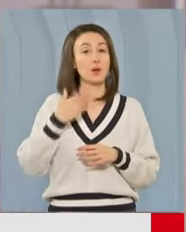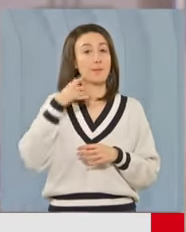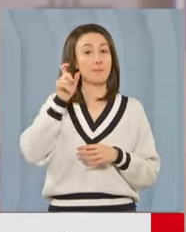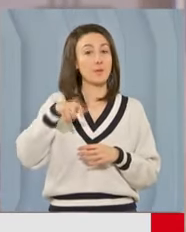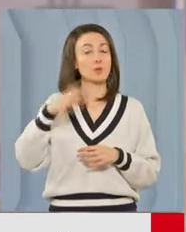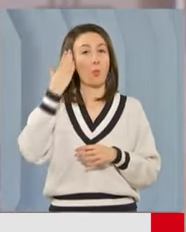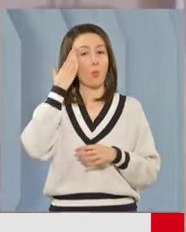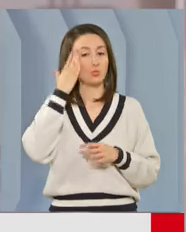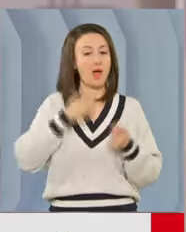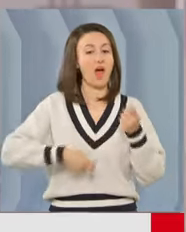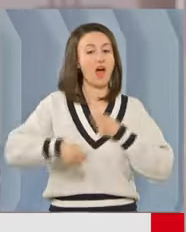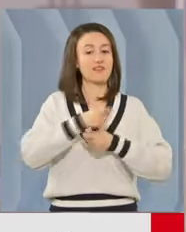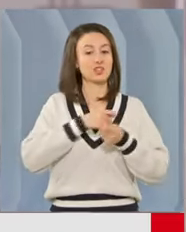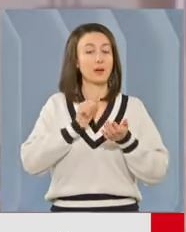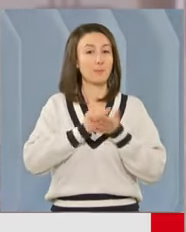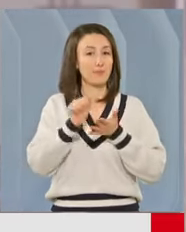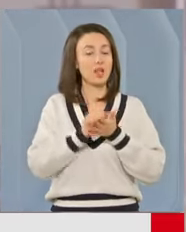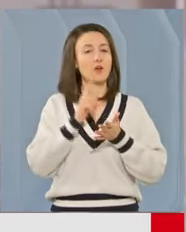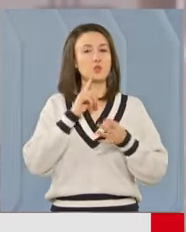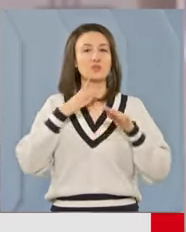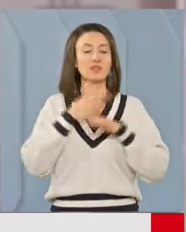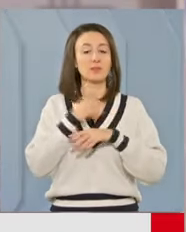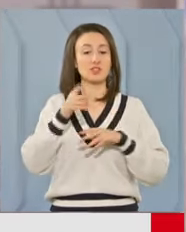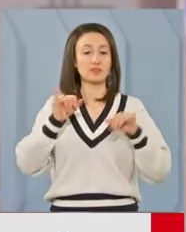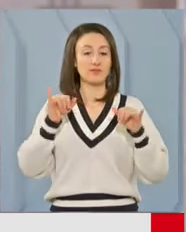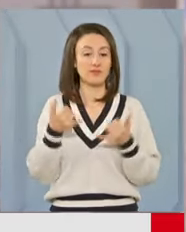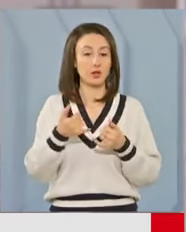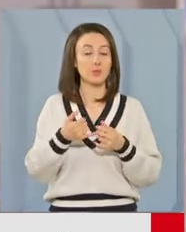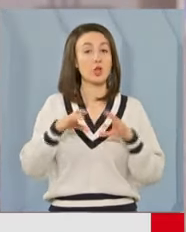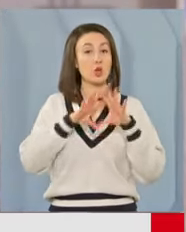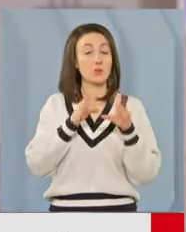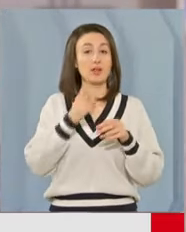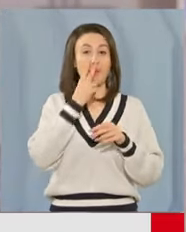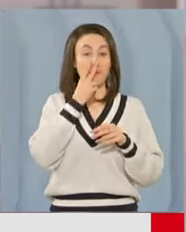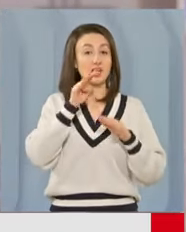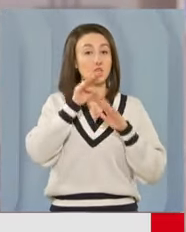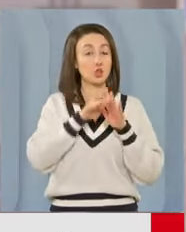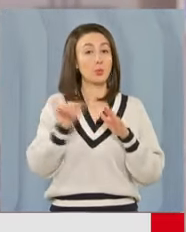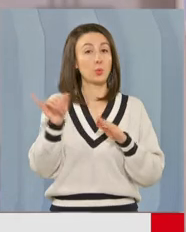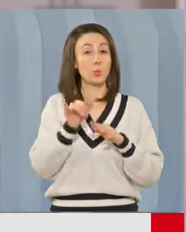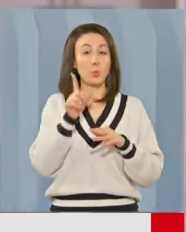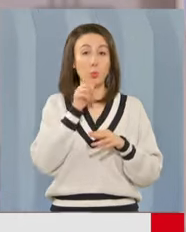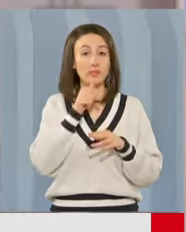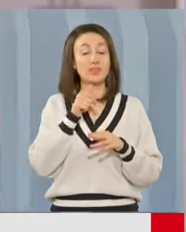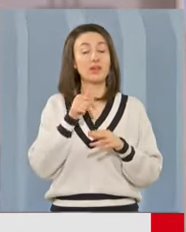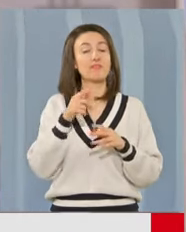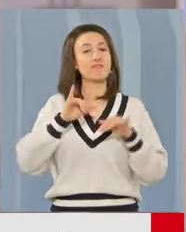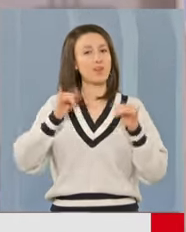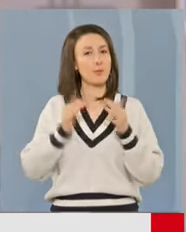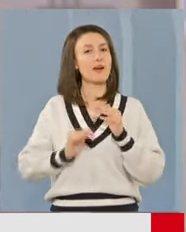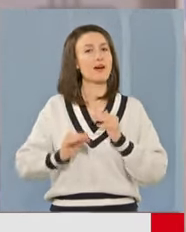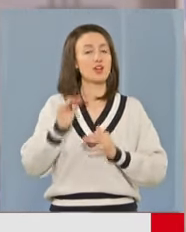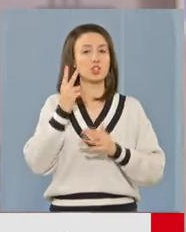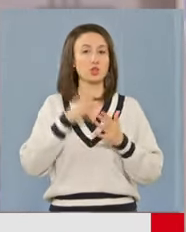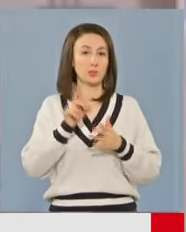din politică afaceri dar și din Media au fost victimele acestui fenomen România apare în topul țărilor în care fenomenul a avut cea mai mare creștere în